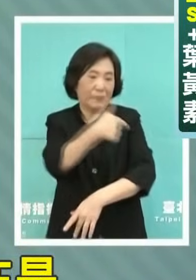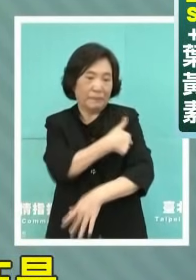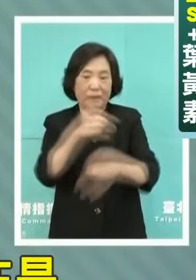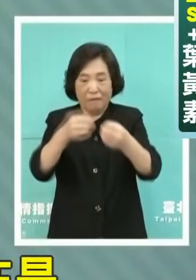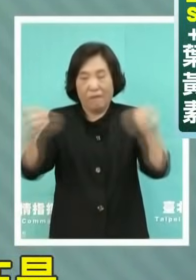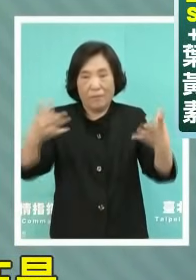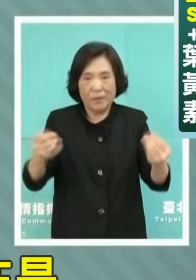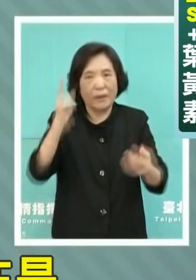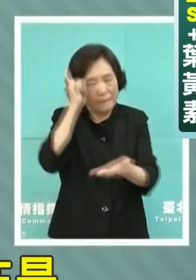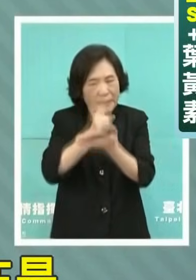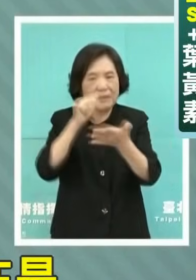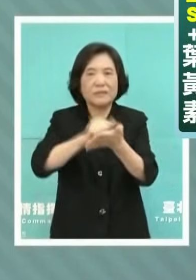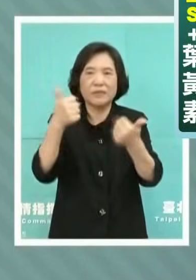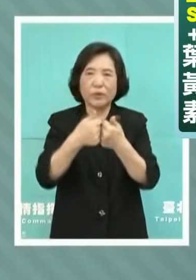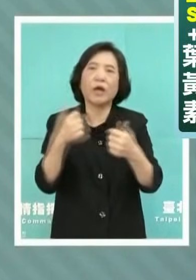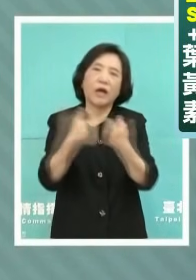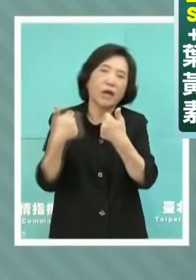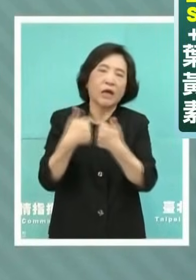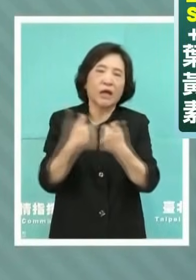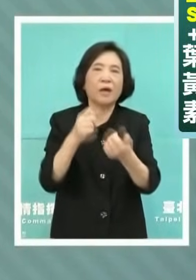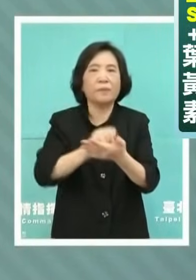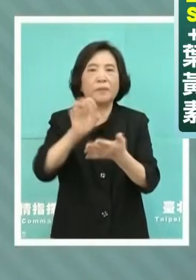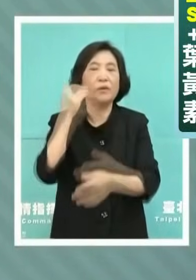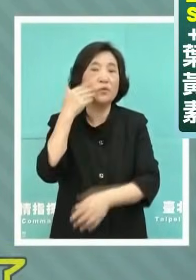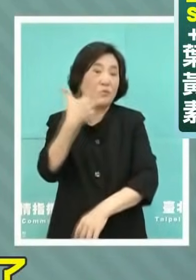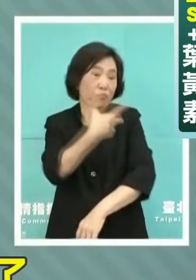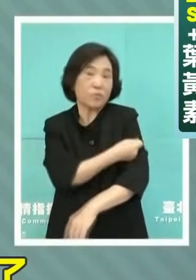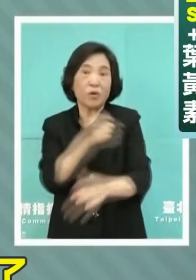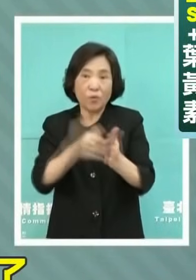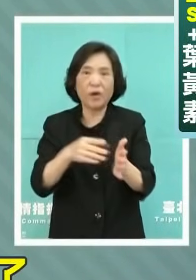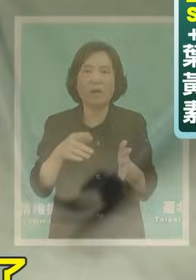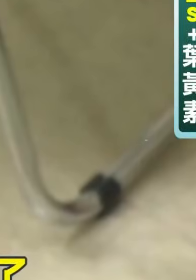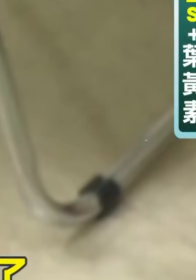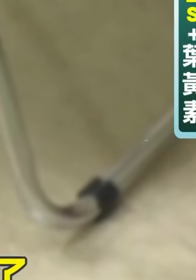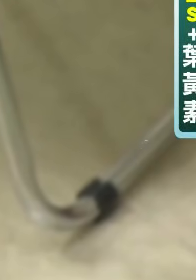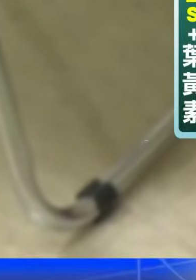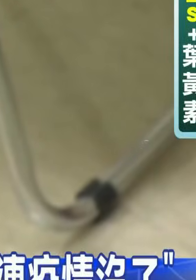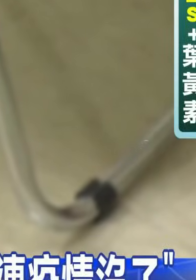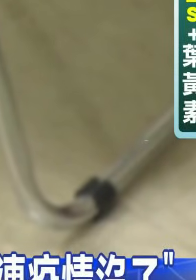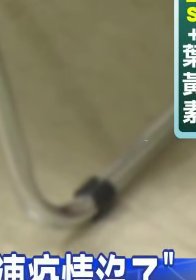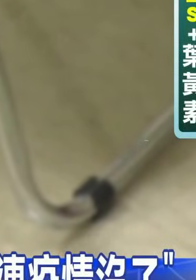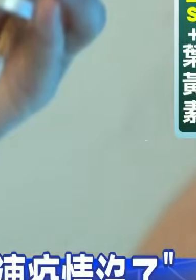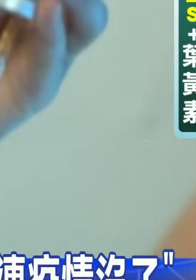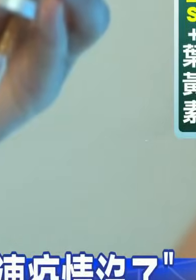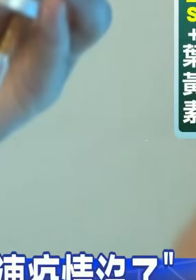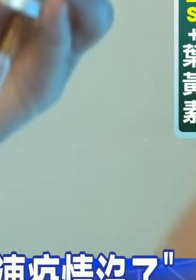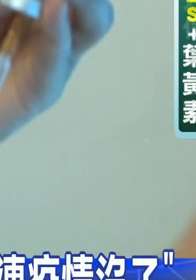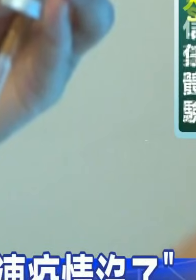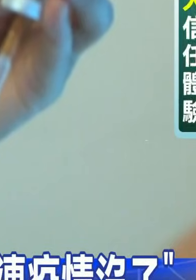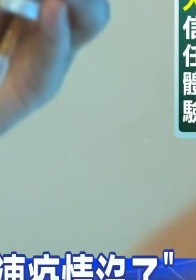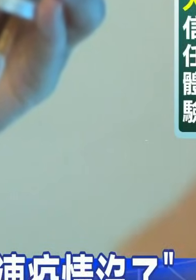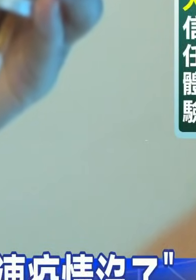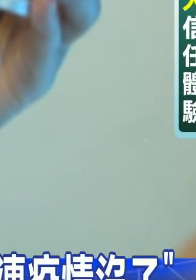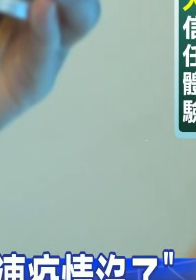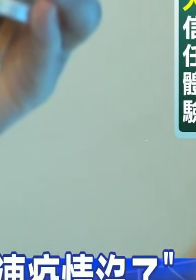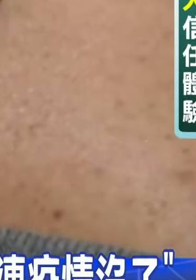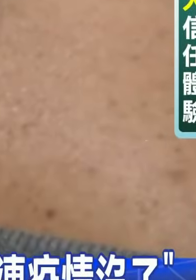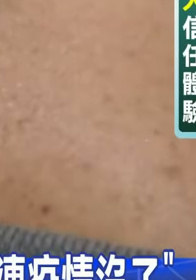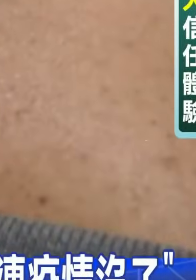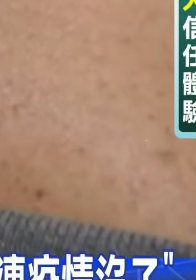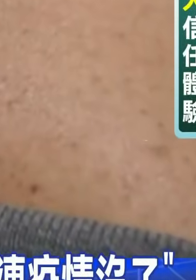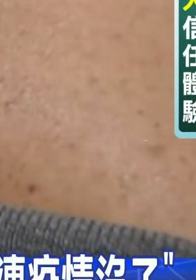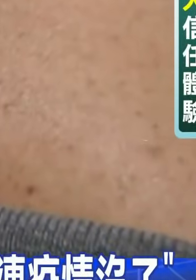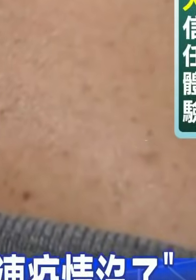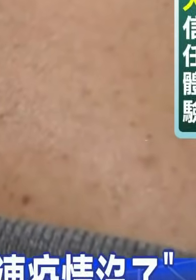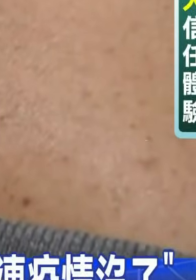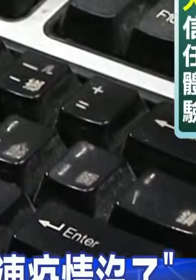每天记者会都要开的，其实疫苗打完大家就不用开记者会了。 柯文哲还很酸，表面上都说中央地方密切合作，